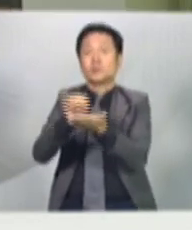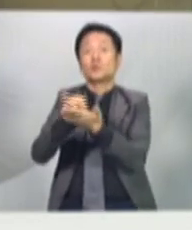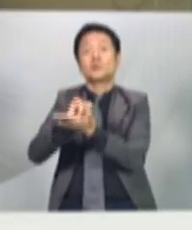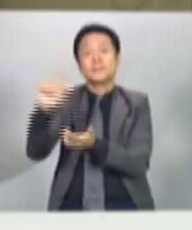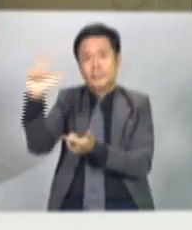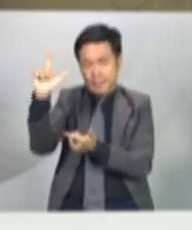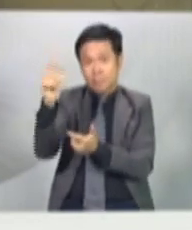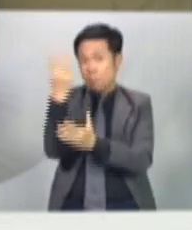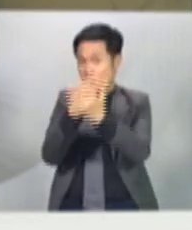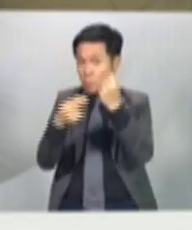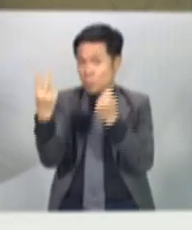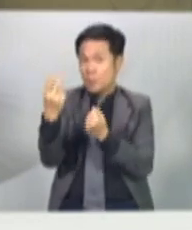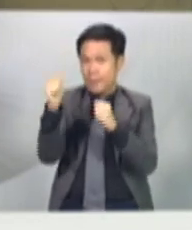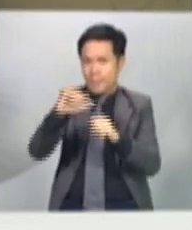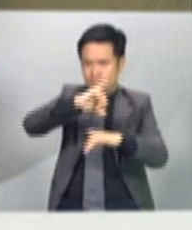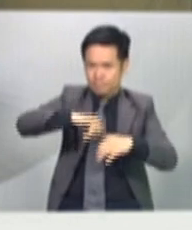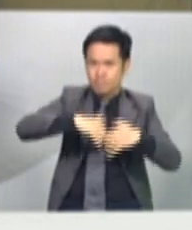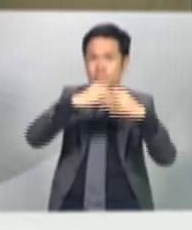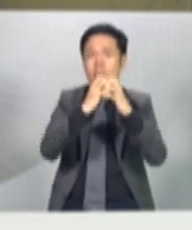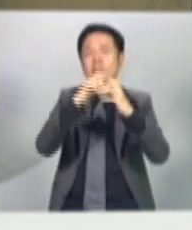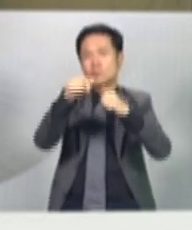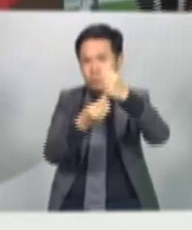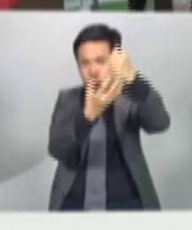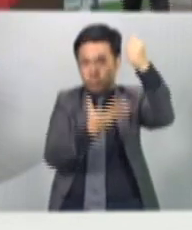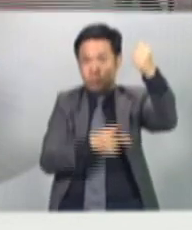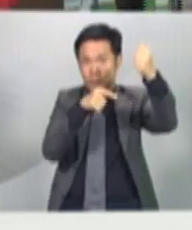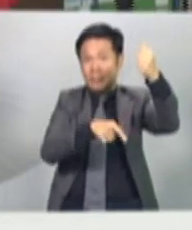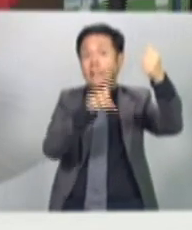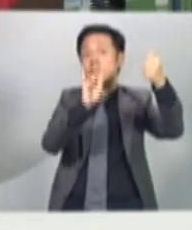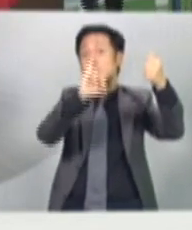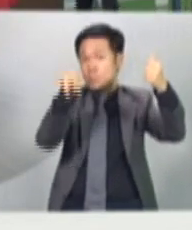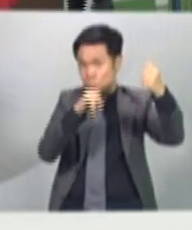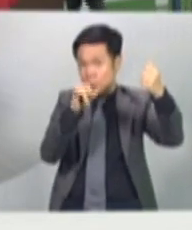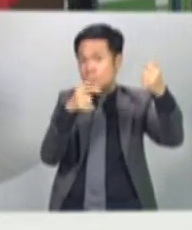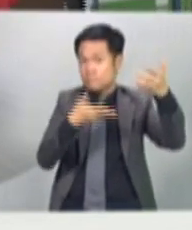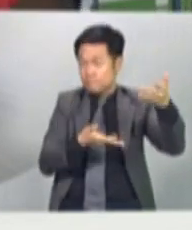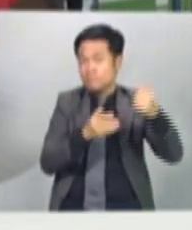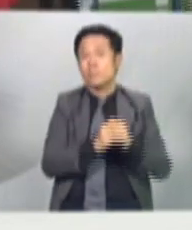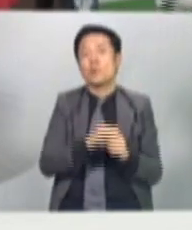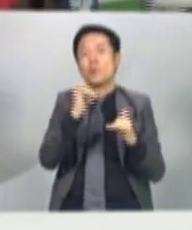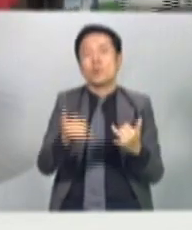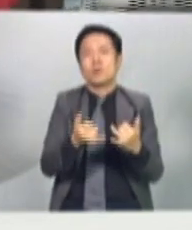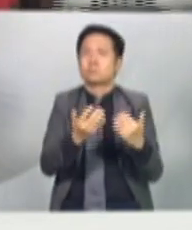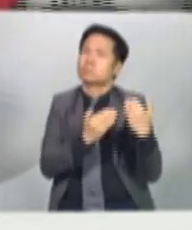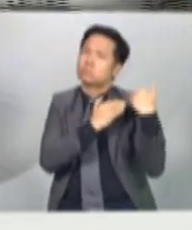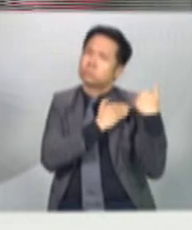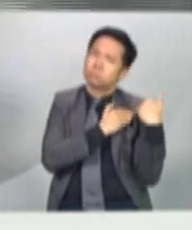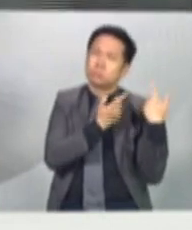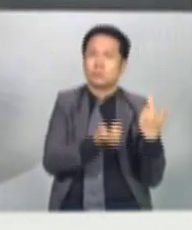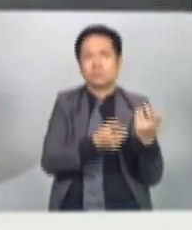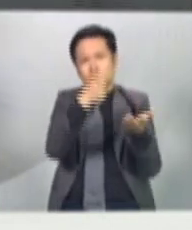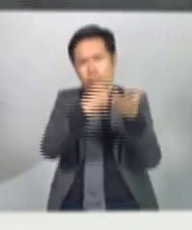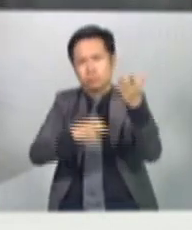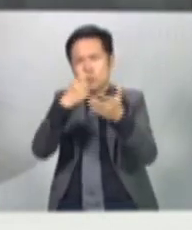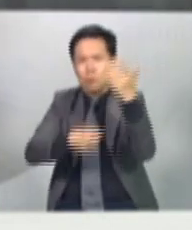akan mewujudkan dan nahas berjumlah delapan juta Ringgit untuk menanggung kos ujian